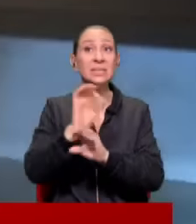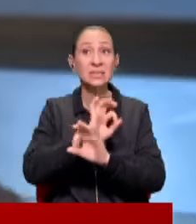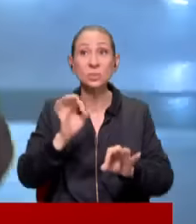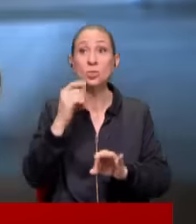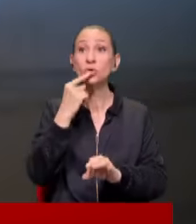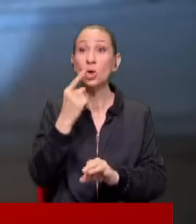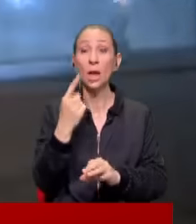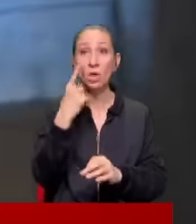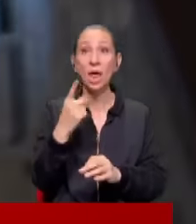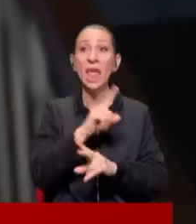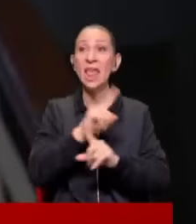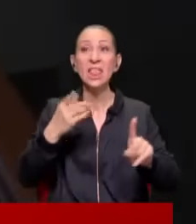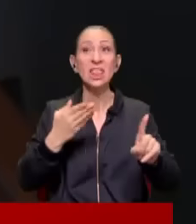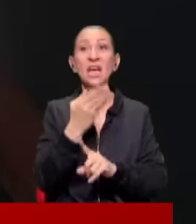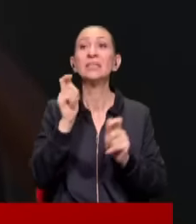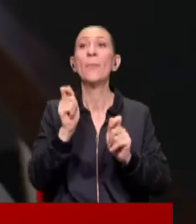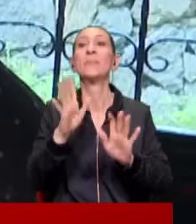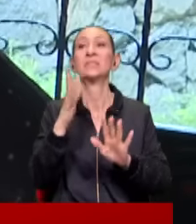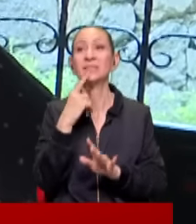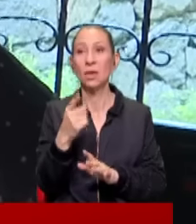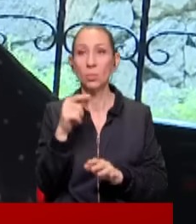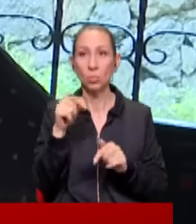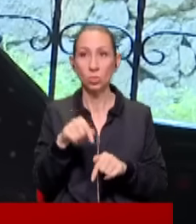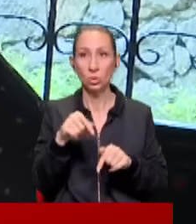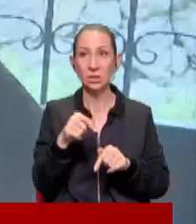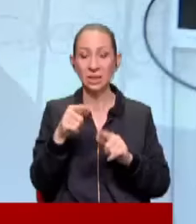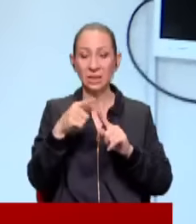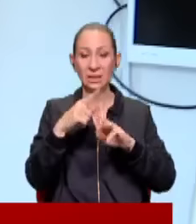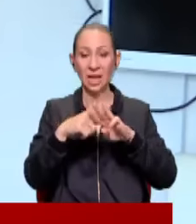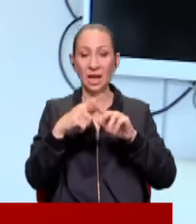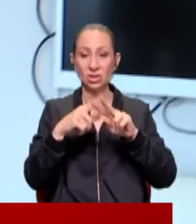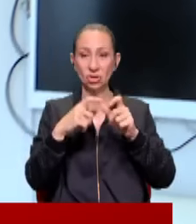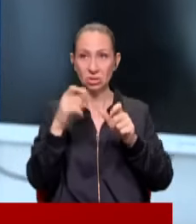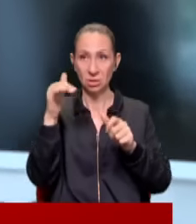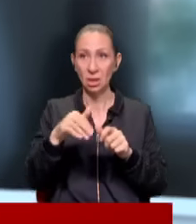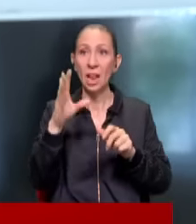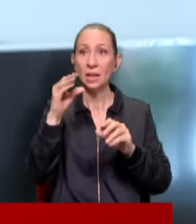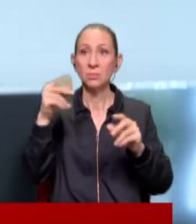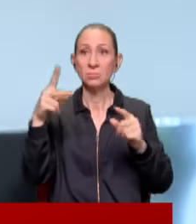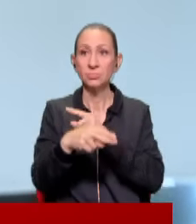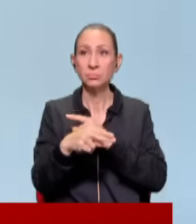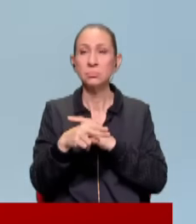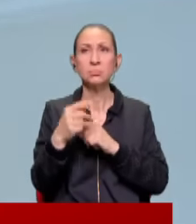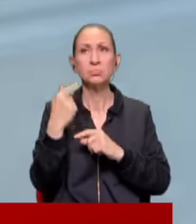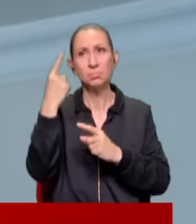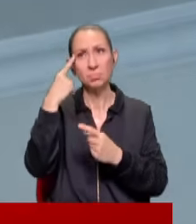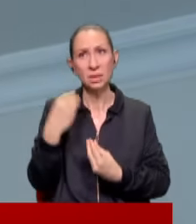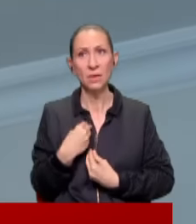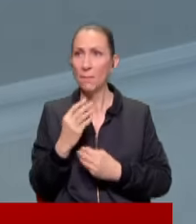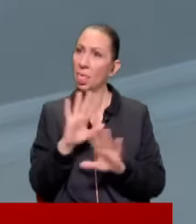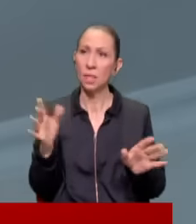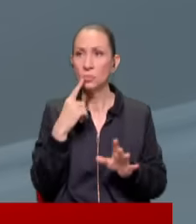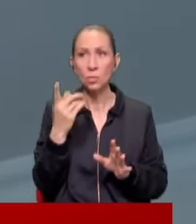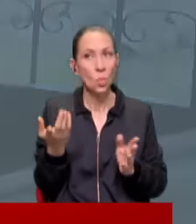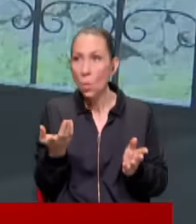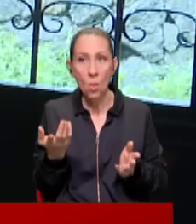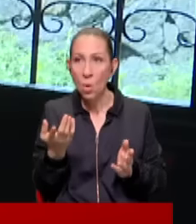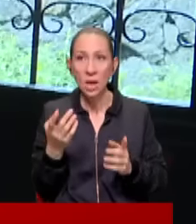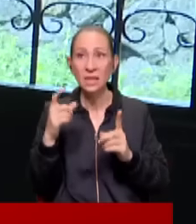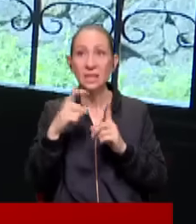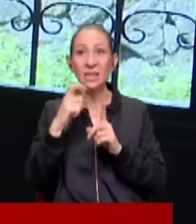iddiaya göre itiraz edemesinler diye. Bugün TEAŞ'tan geldi, elektriğimizi kestiler ve bunu bize bildirdiklerini söylüyorlar. Diyanet'in